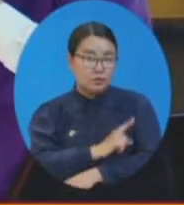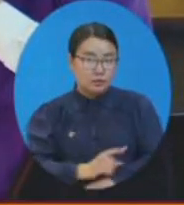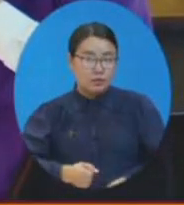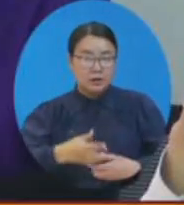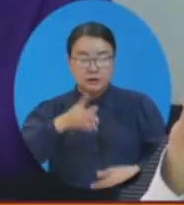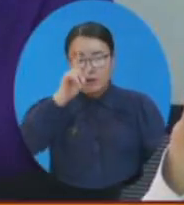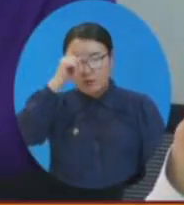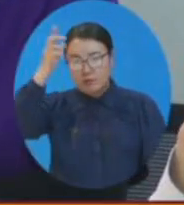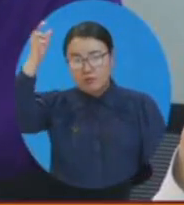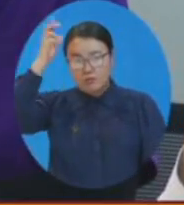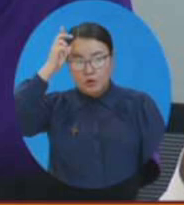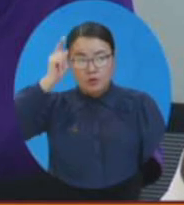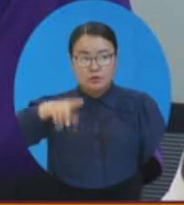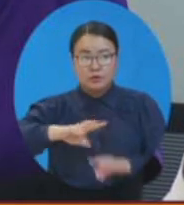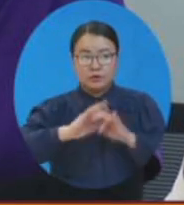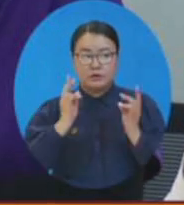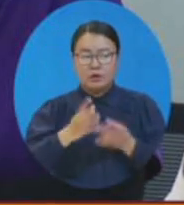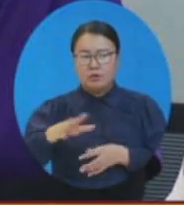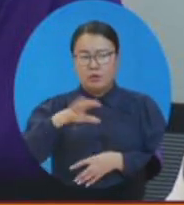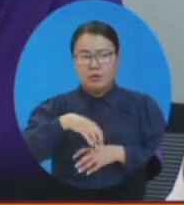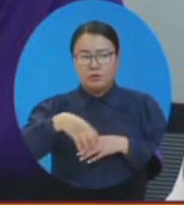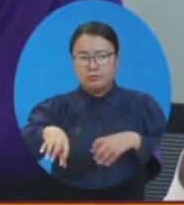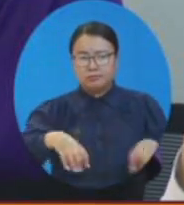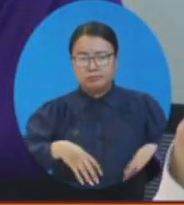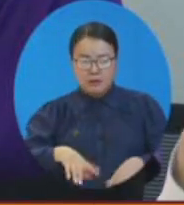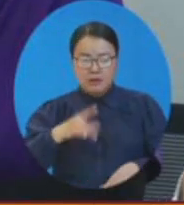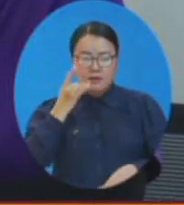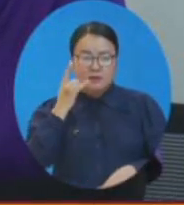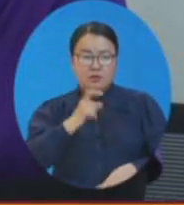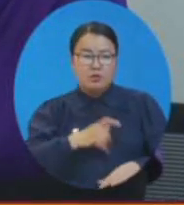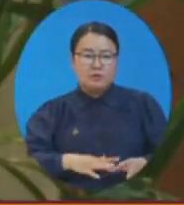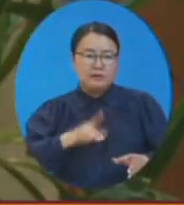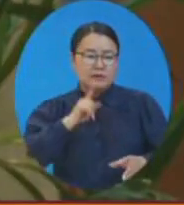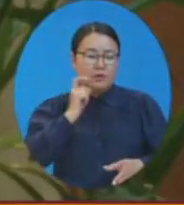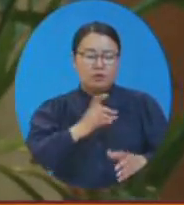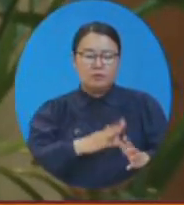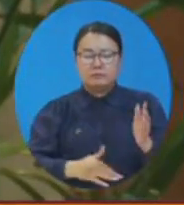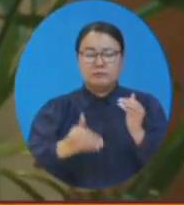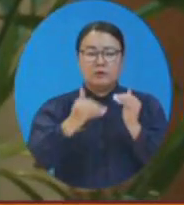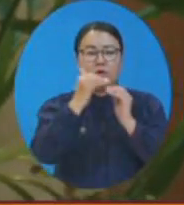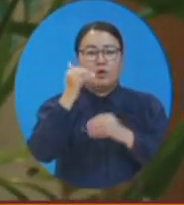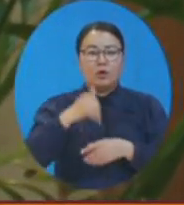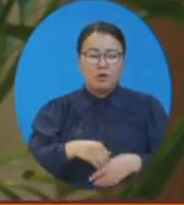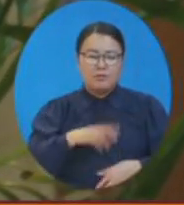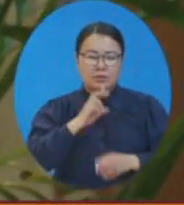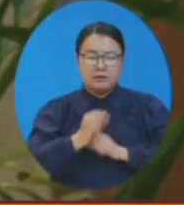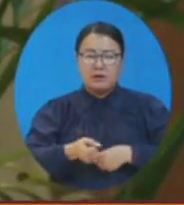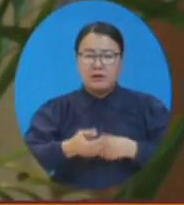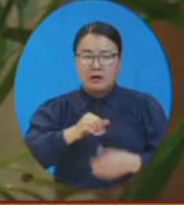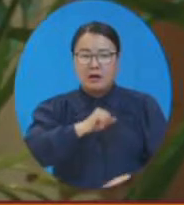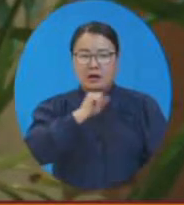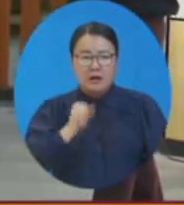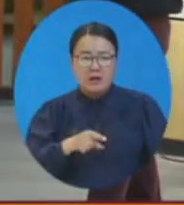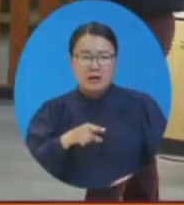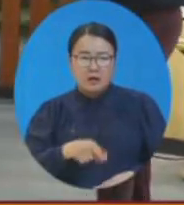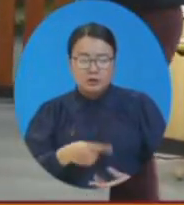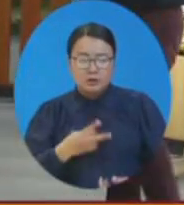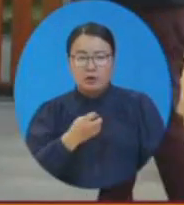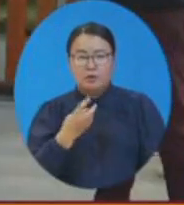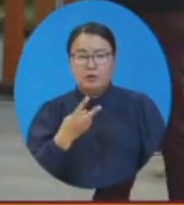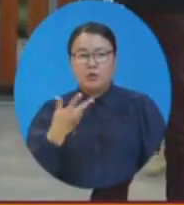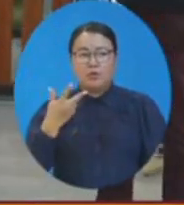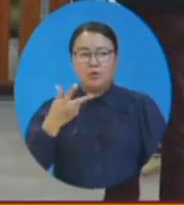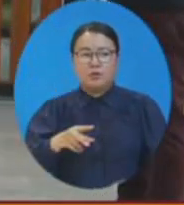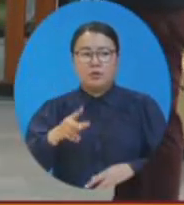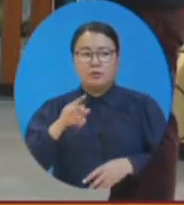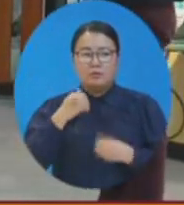эрүүл мэндийн боловсрол зэрэг нийгмийн бүх салбарт залуус тэгшэл хөтлөмжтөд оролцох тулгамдж байгаа асуудлыг шийдвэрлэх Training of Trainer 2023